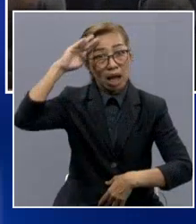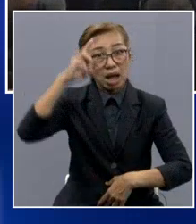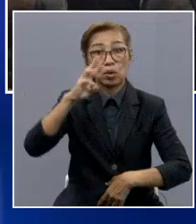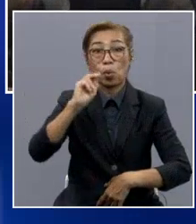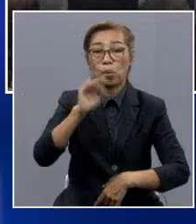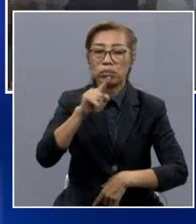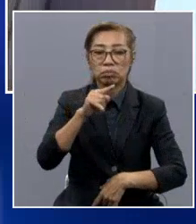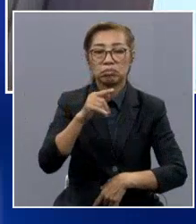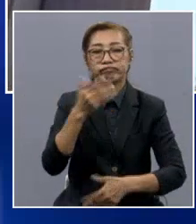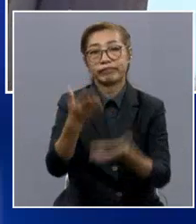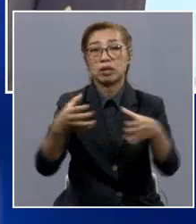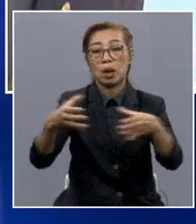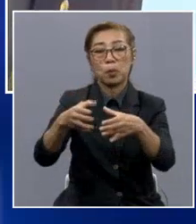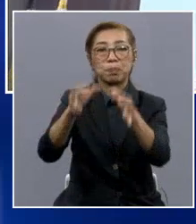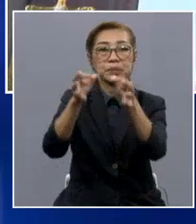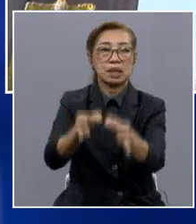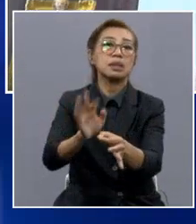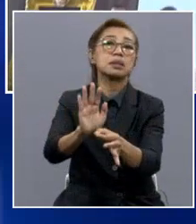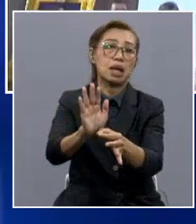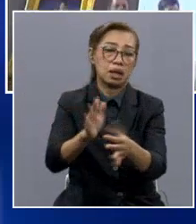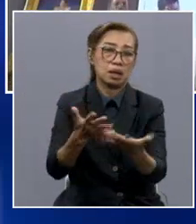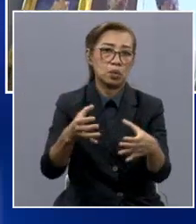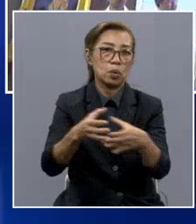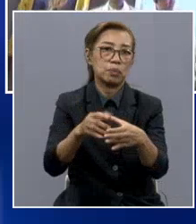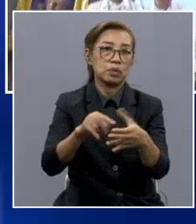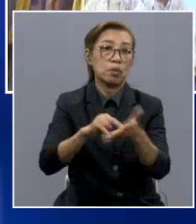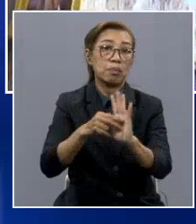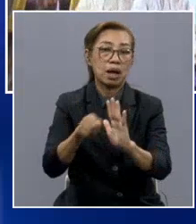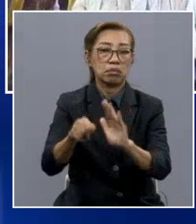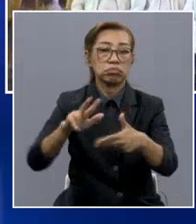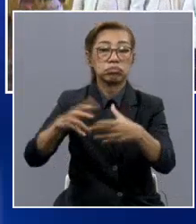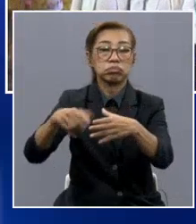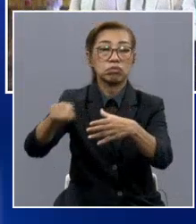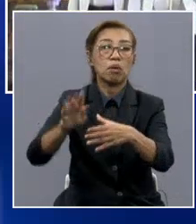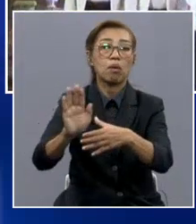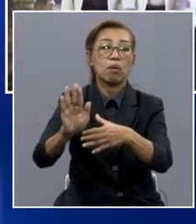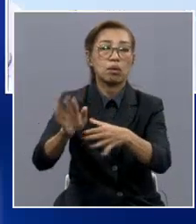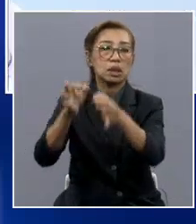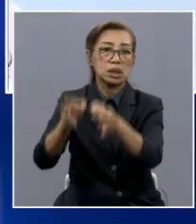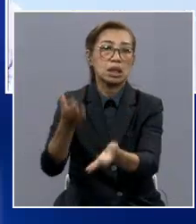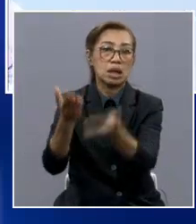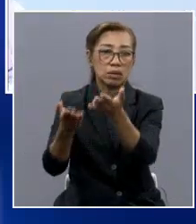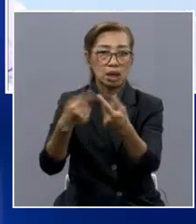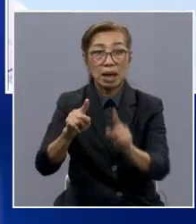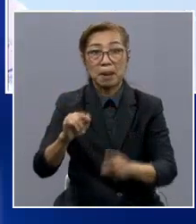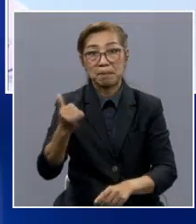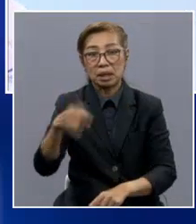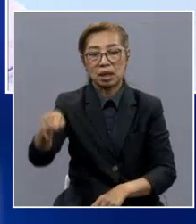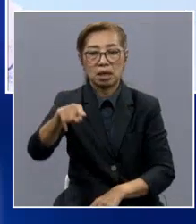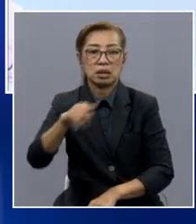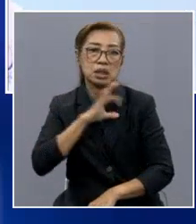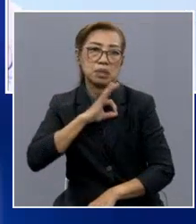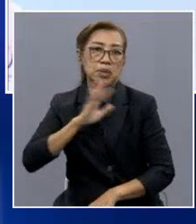าอันเนี้ยแล้วแต่ทางพรร ค แล้วแต่ทางพรรคเลยนะครับน่าจะหมายถึงแล้วแต่ทางพลังประชารัฐแต่ก็คิดว่าอาจมีคนในพรรคไม่เห็นด้ว